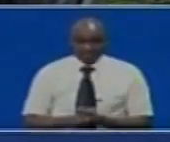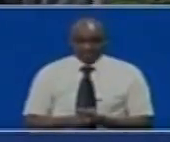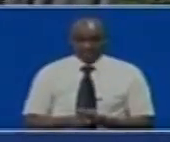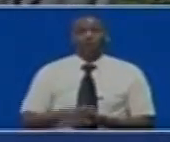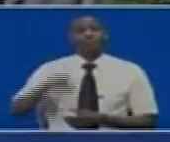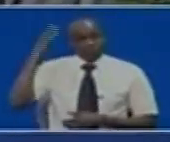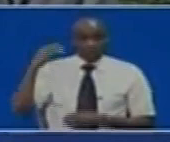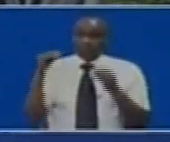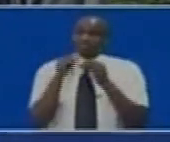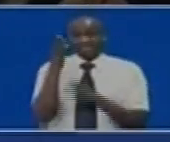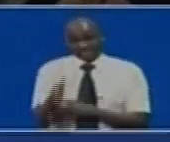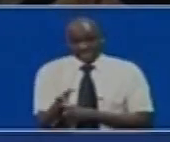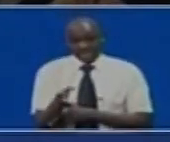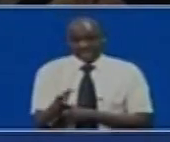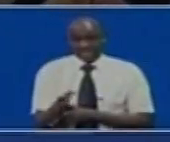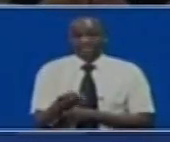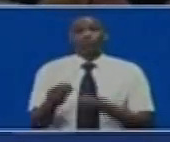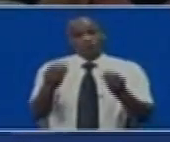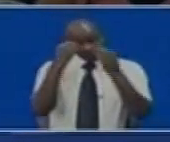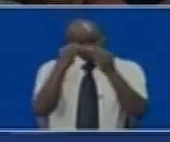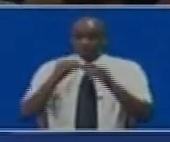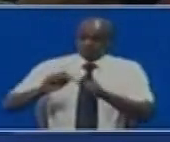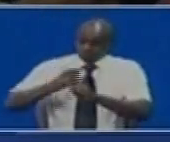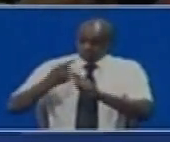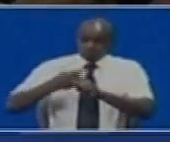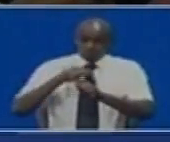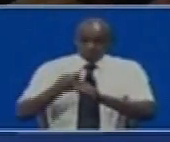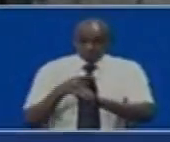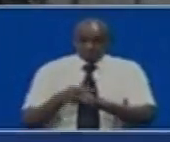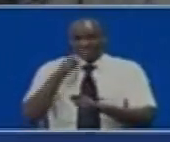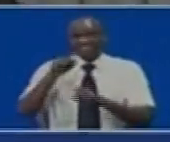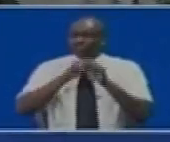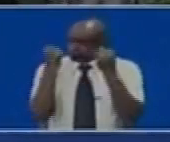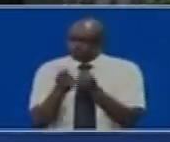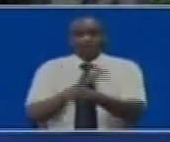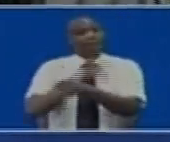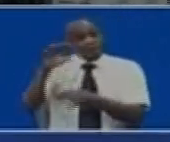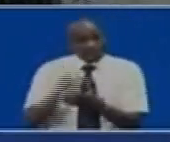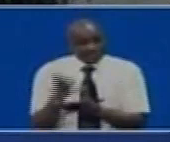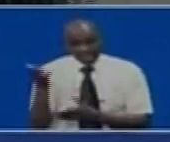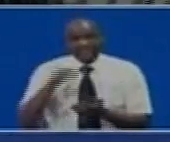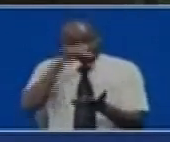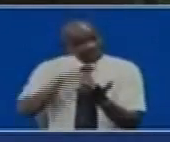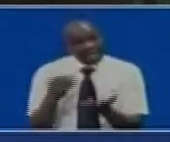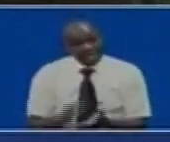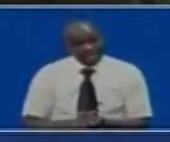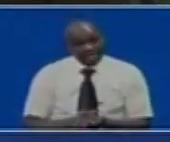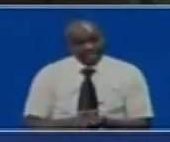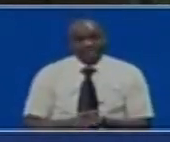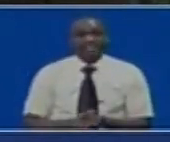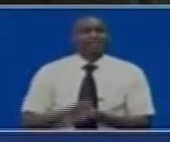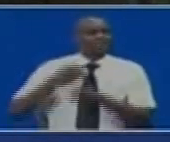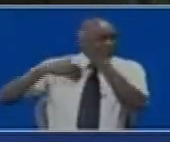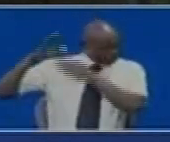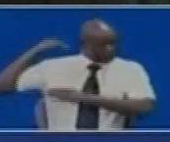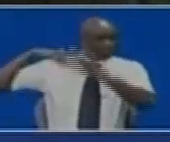here and be taught how to knit. It was a social empowerment center. Miaka ya